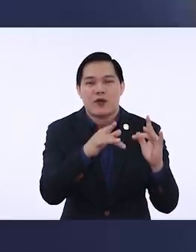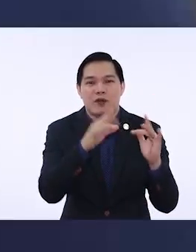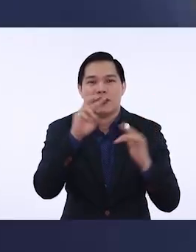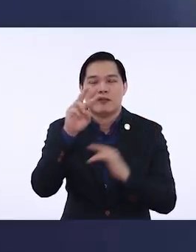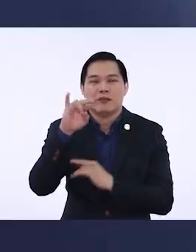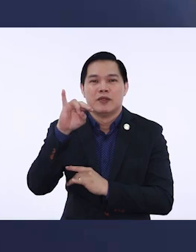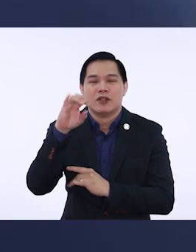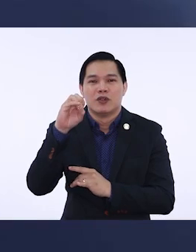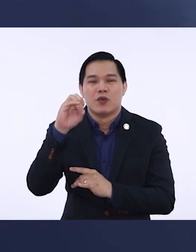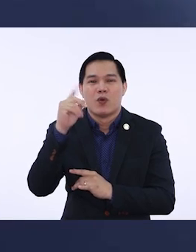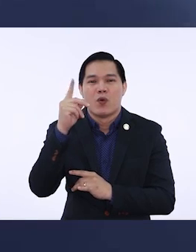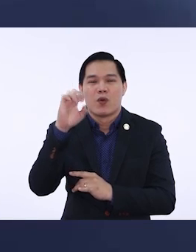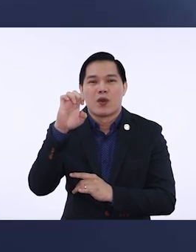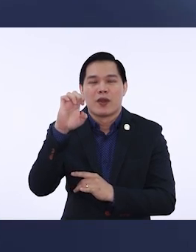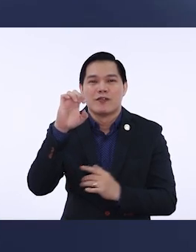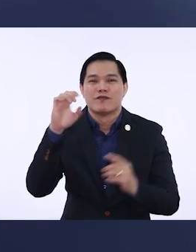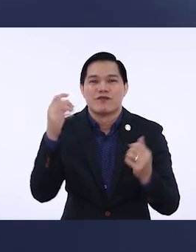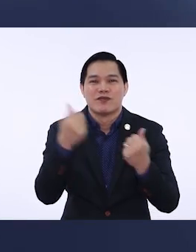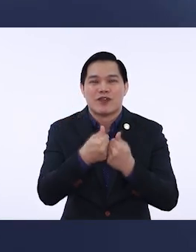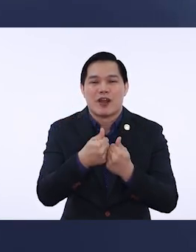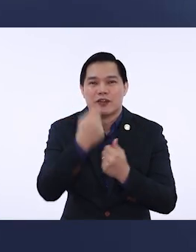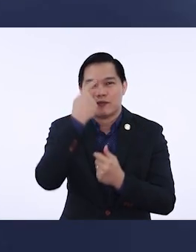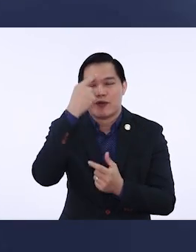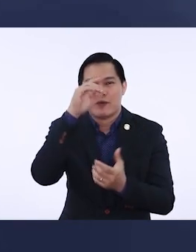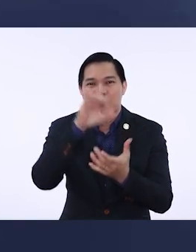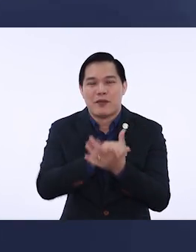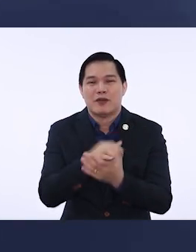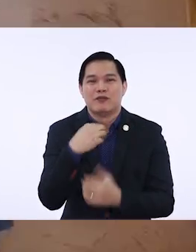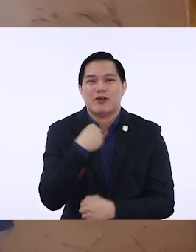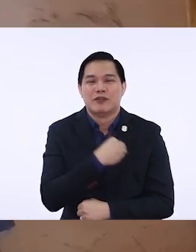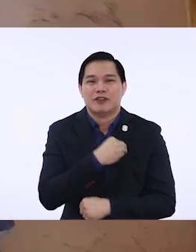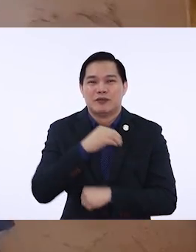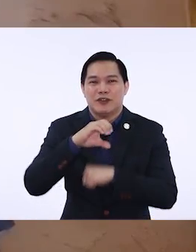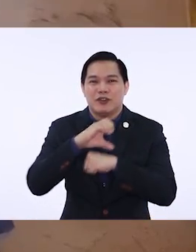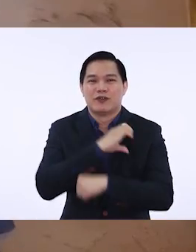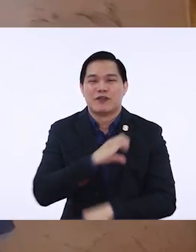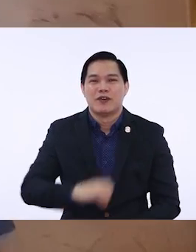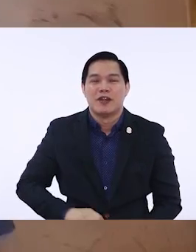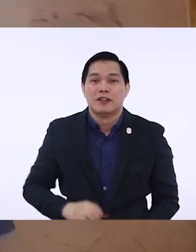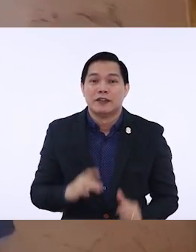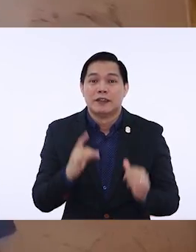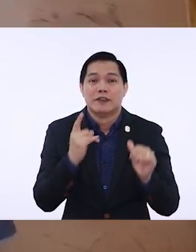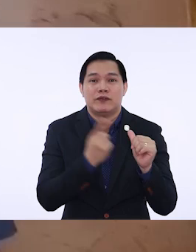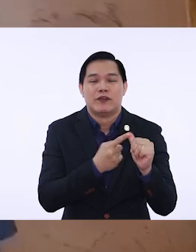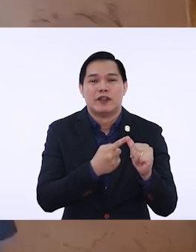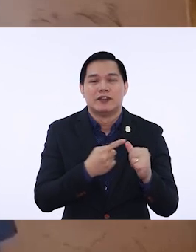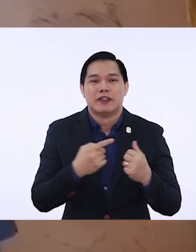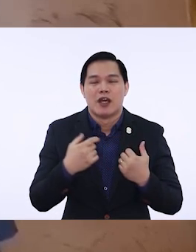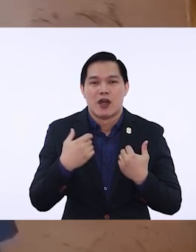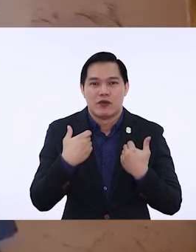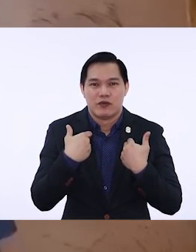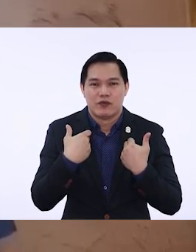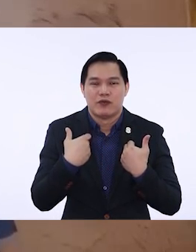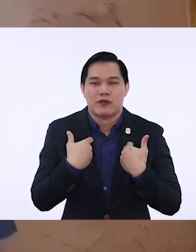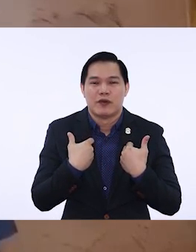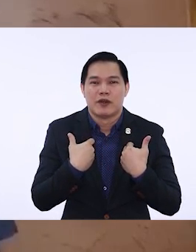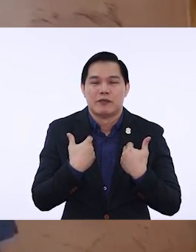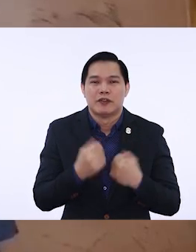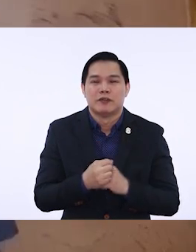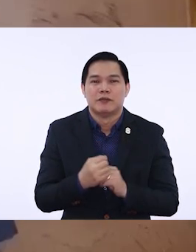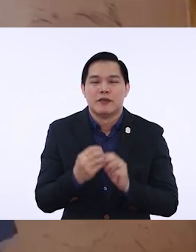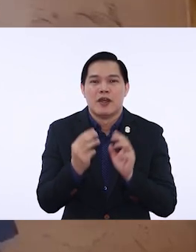challenge for the married members inside the Church of Christ. Unang-una, nagkaroon po kami ng mga pagpupulong